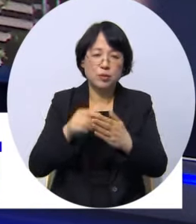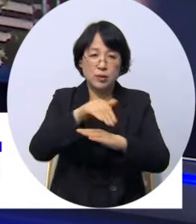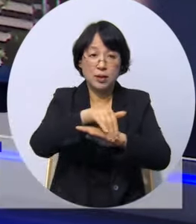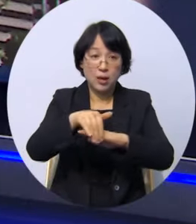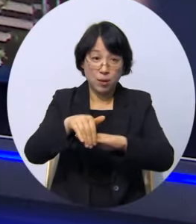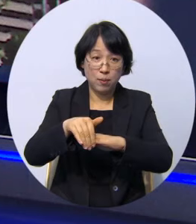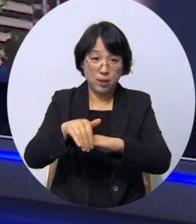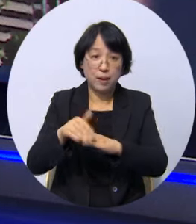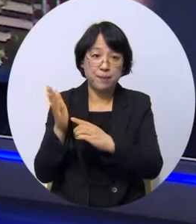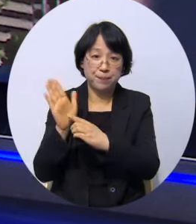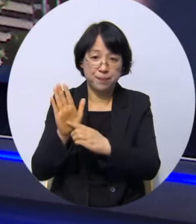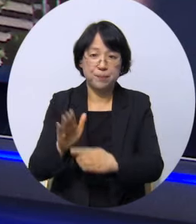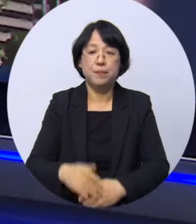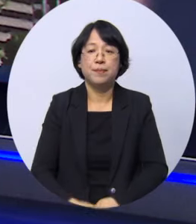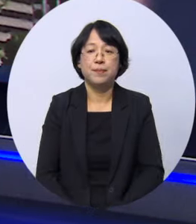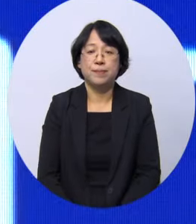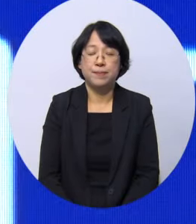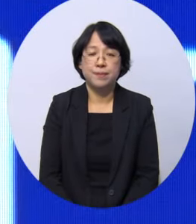보도합니다